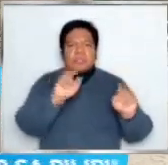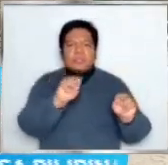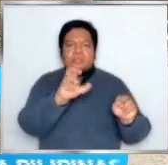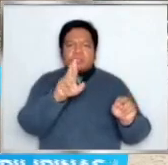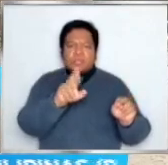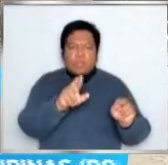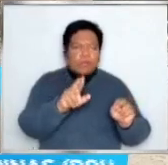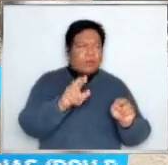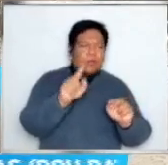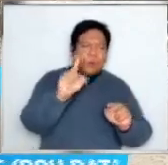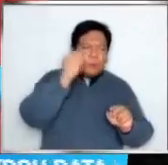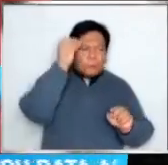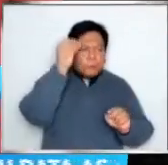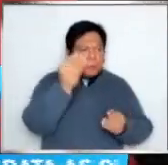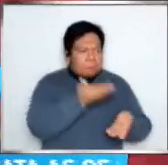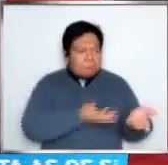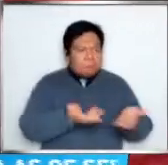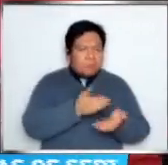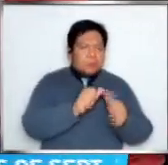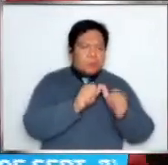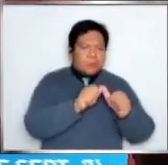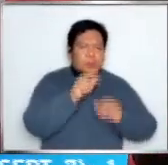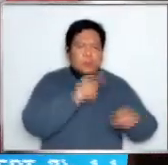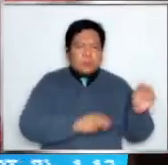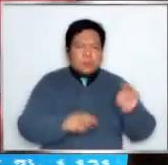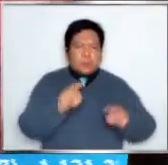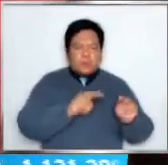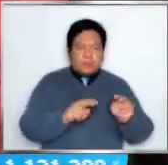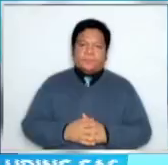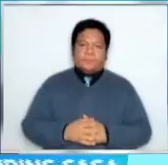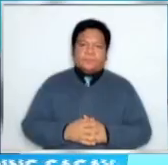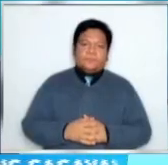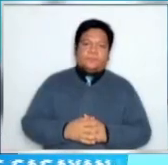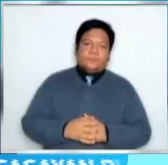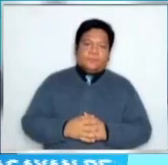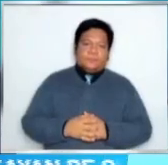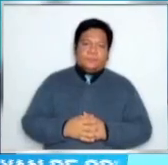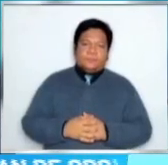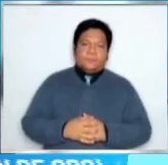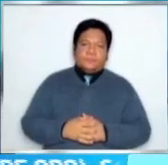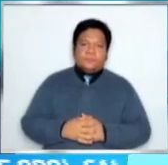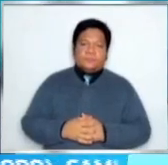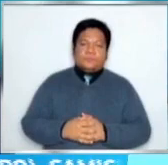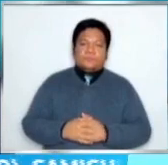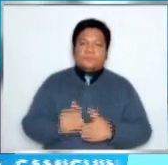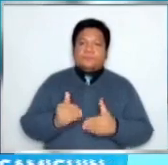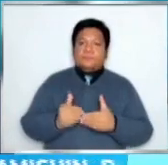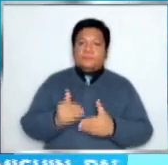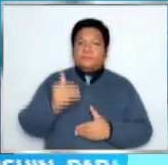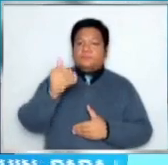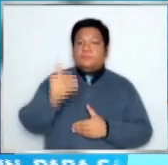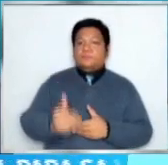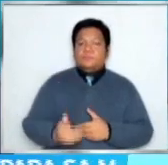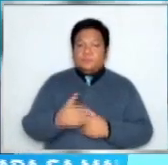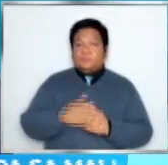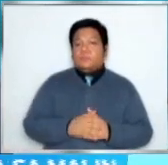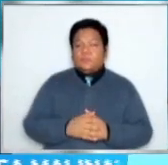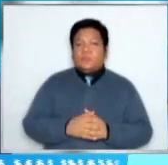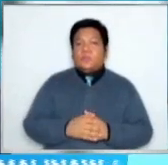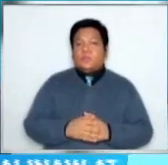Alert Level System. Mai Bermudez, GMA News. Bahagyang bumaba ang bilang ng bagong COVID cases sa